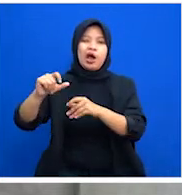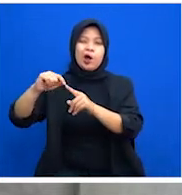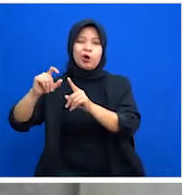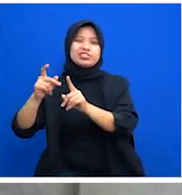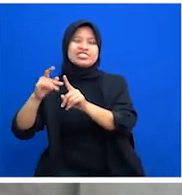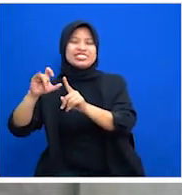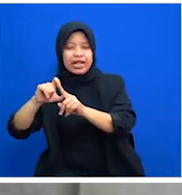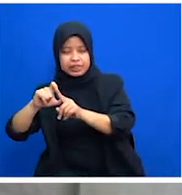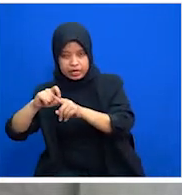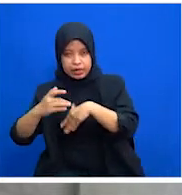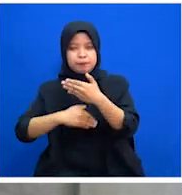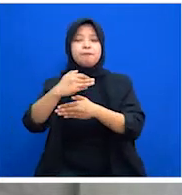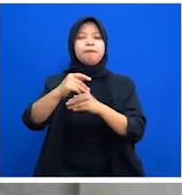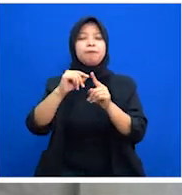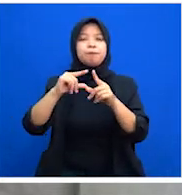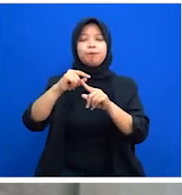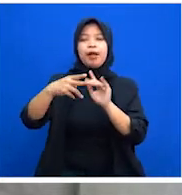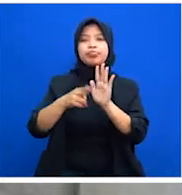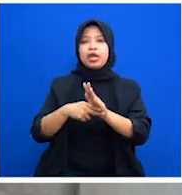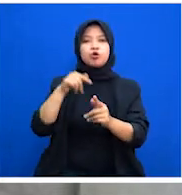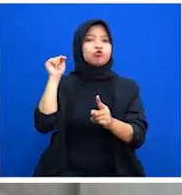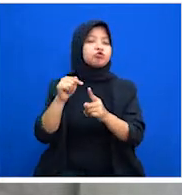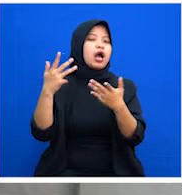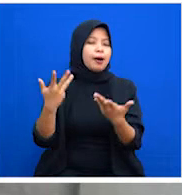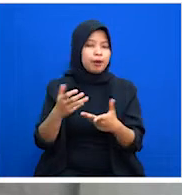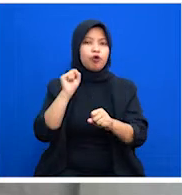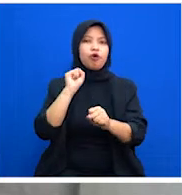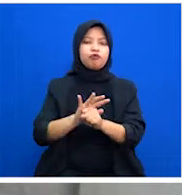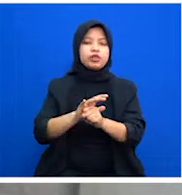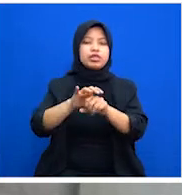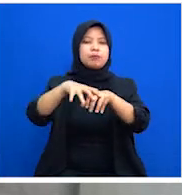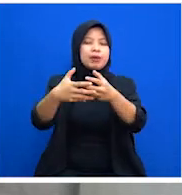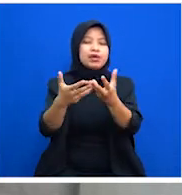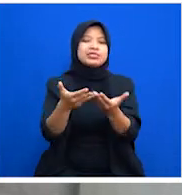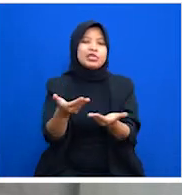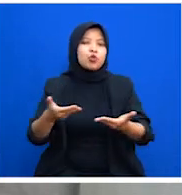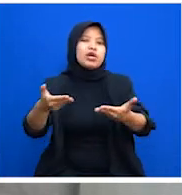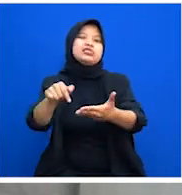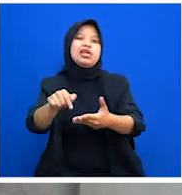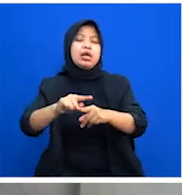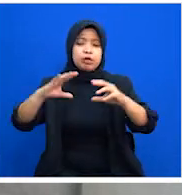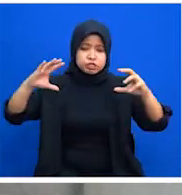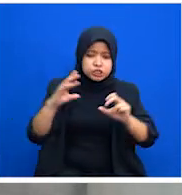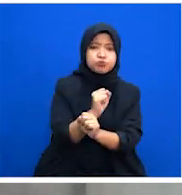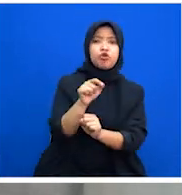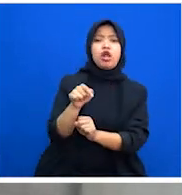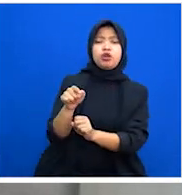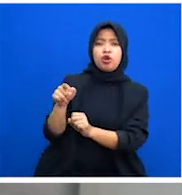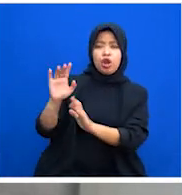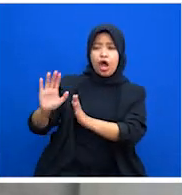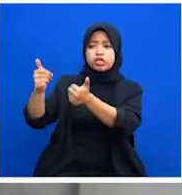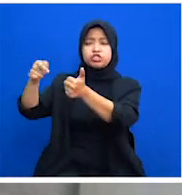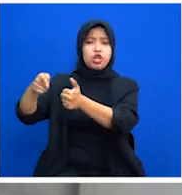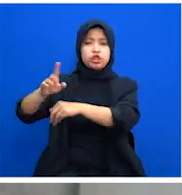kemudian melanjutkan paten itu untuk menangani situasi pada backup 19 tetapi tidak bisa disimpulkan bahwa Roshan